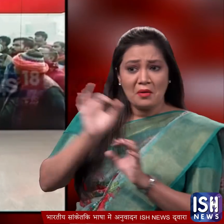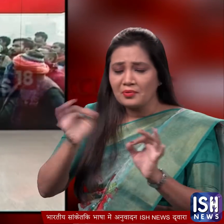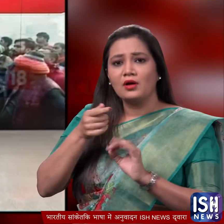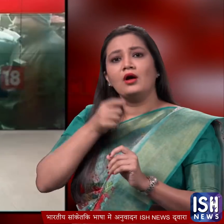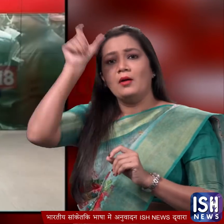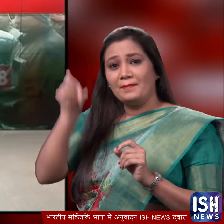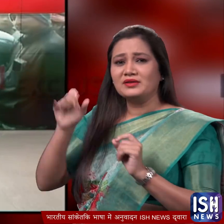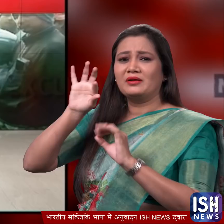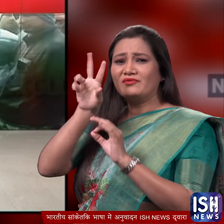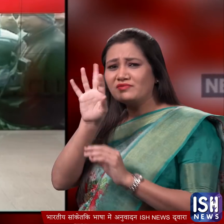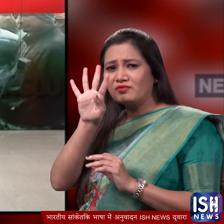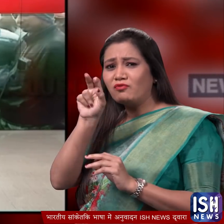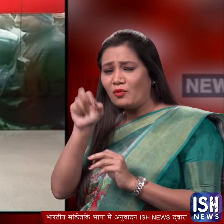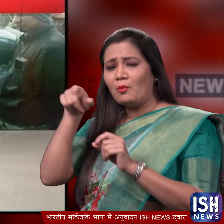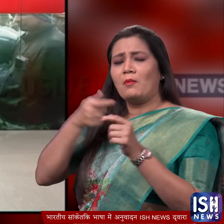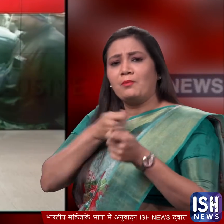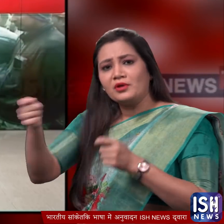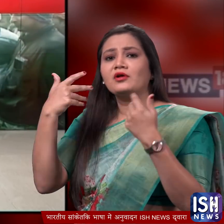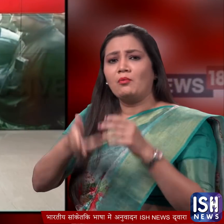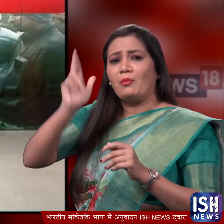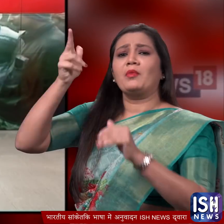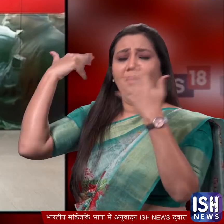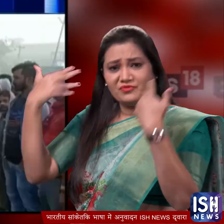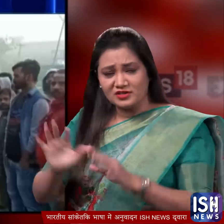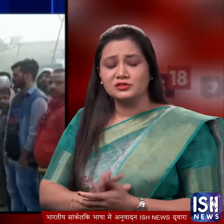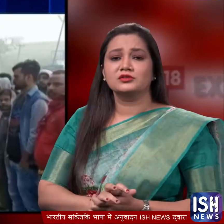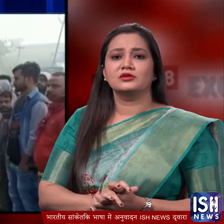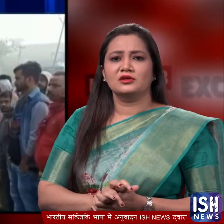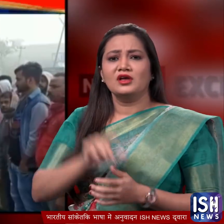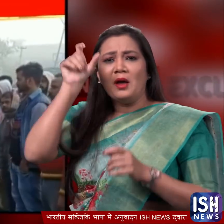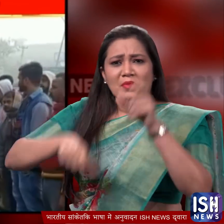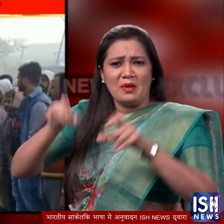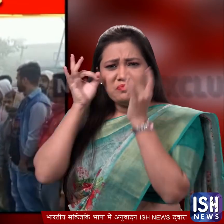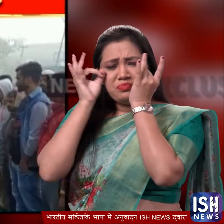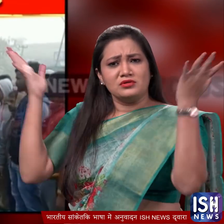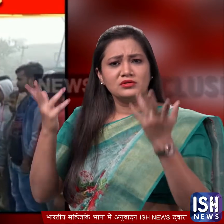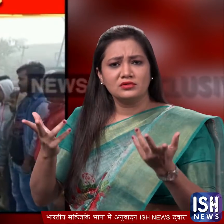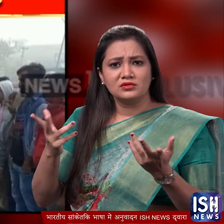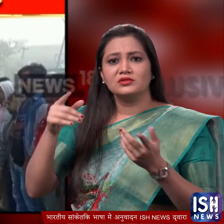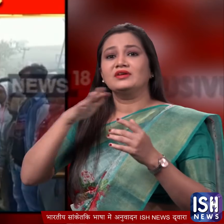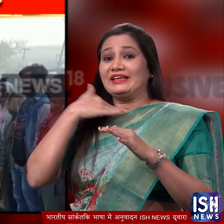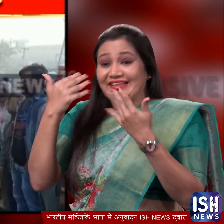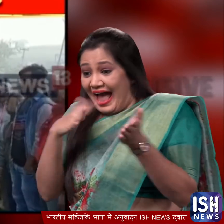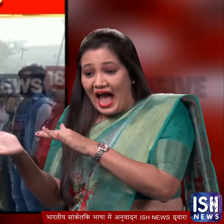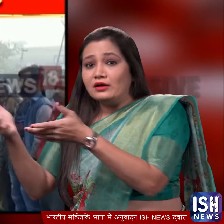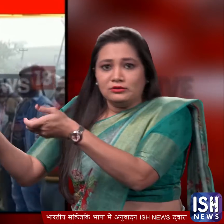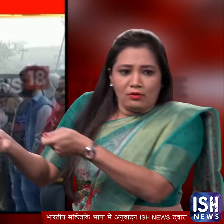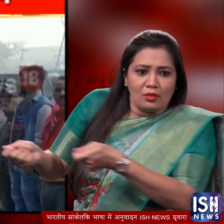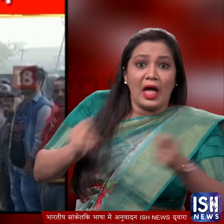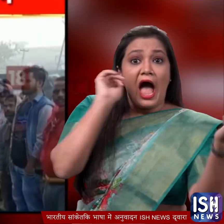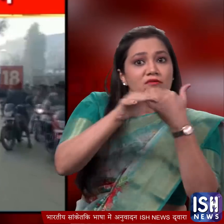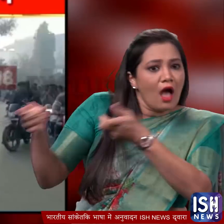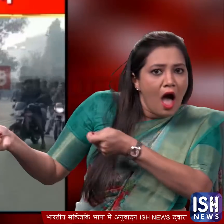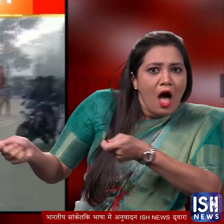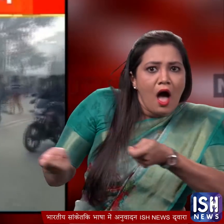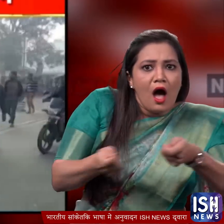पर व्यापारी को इलाके के बदमाशों ने गोलियों से भून डाला, जिसके बाद लोगों का आपा खो गया। वो शव को अस्पताल से हाईवे पर